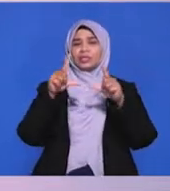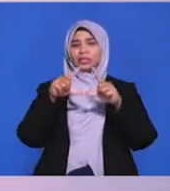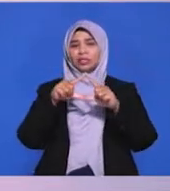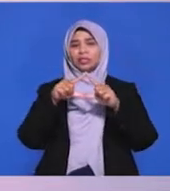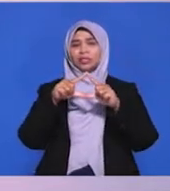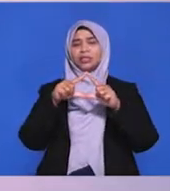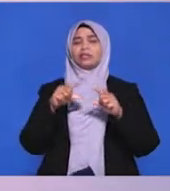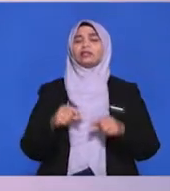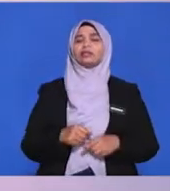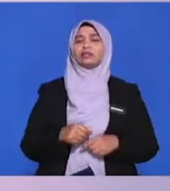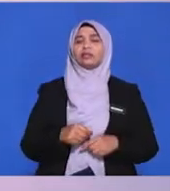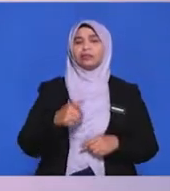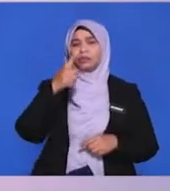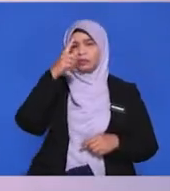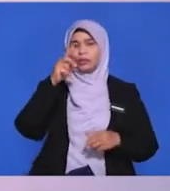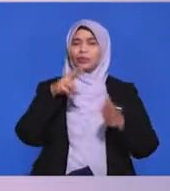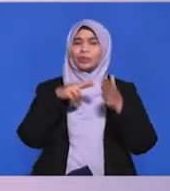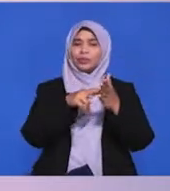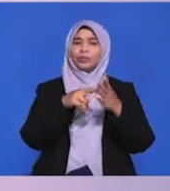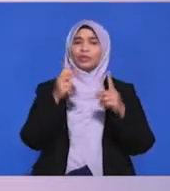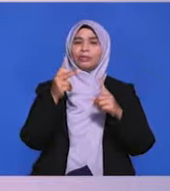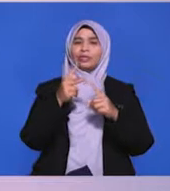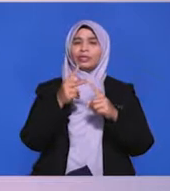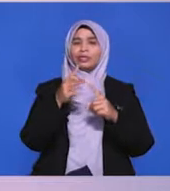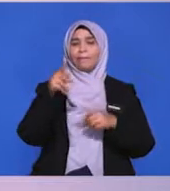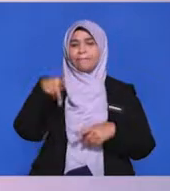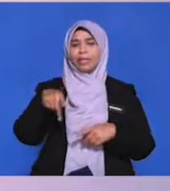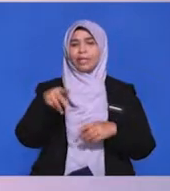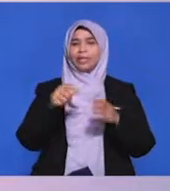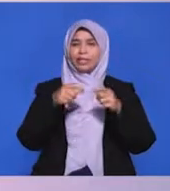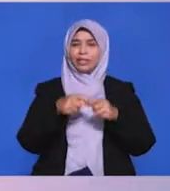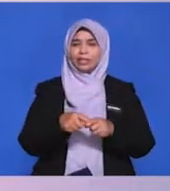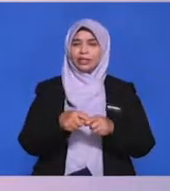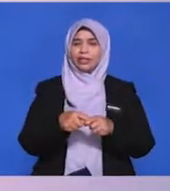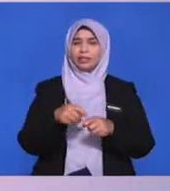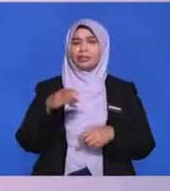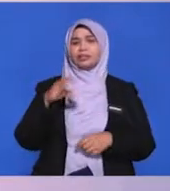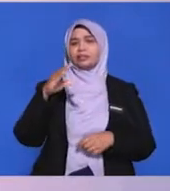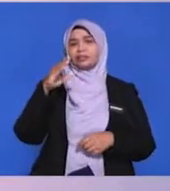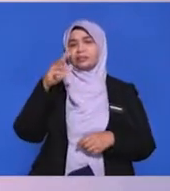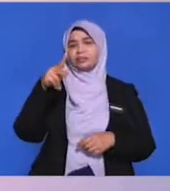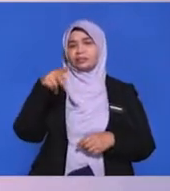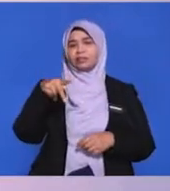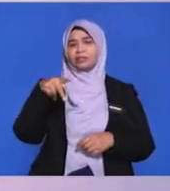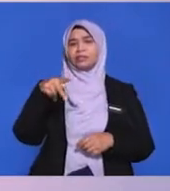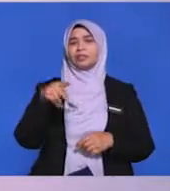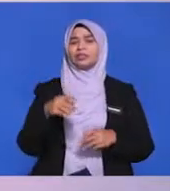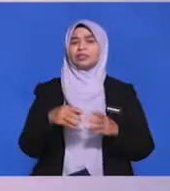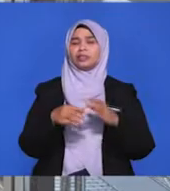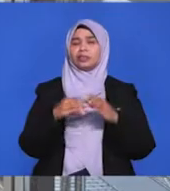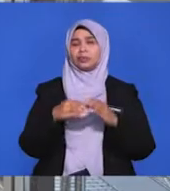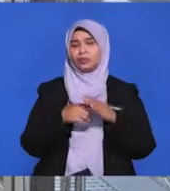tvp untuk merujuk kepada be tekanan di isipadu Danti suhu